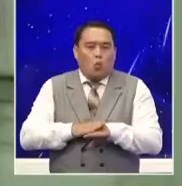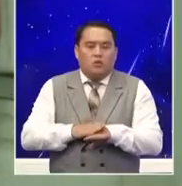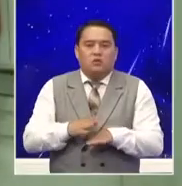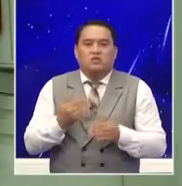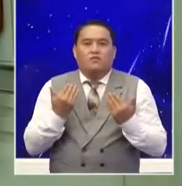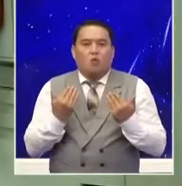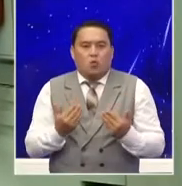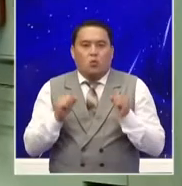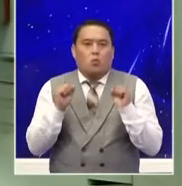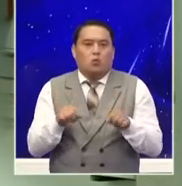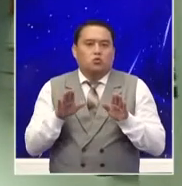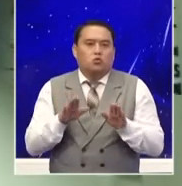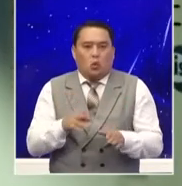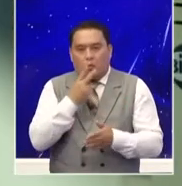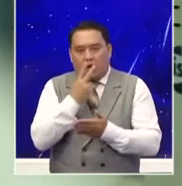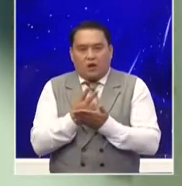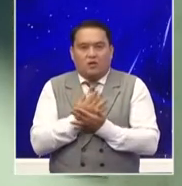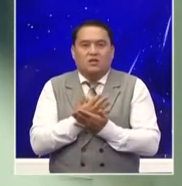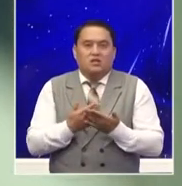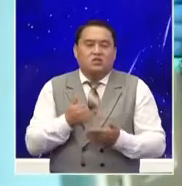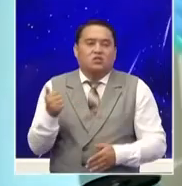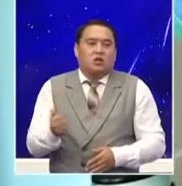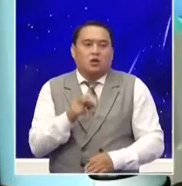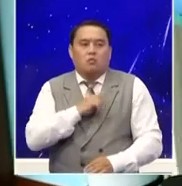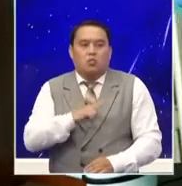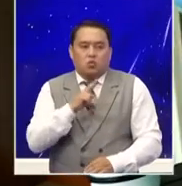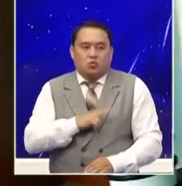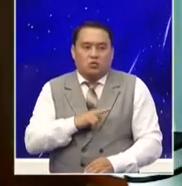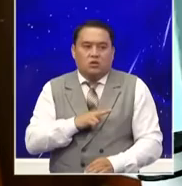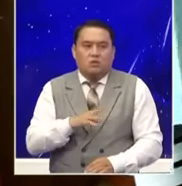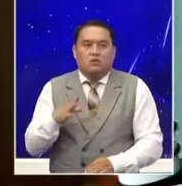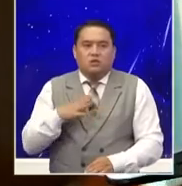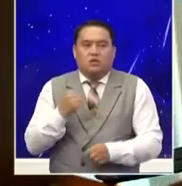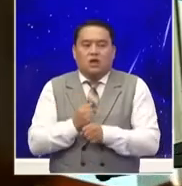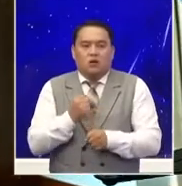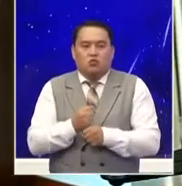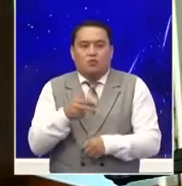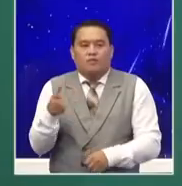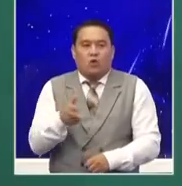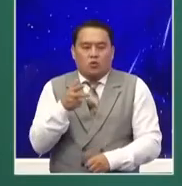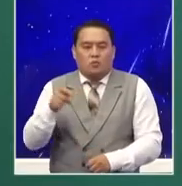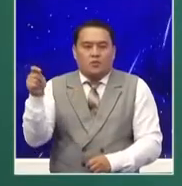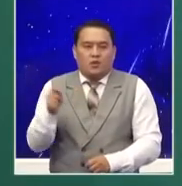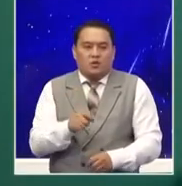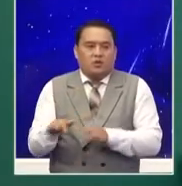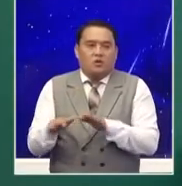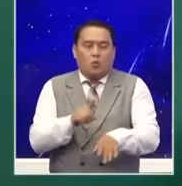самом деле, можно только проведя несколько часов в их рабочей среде. Что и сделала наша съемочная группа, посетив